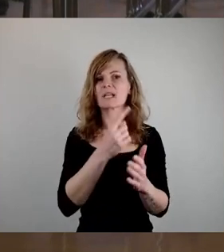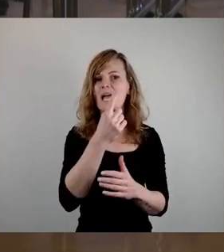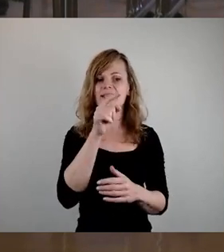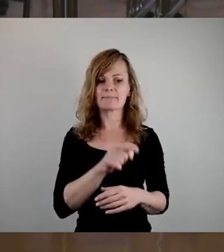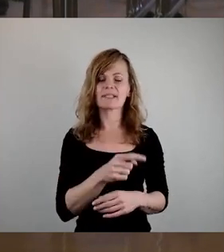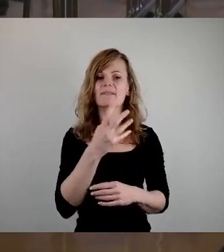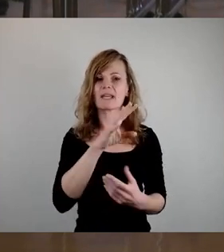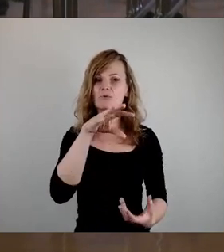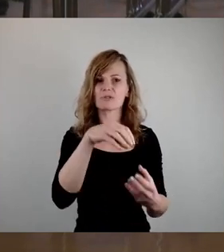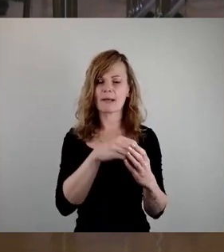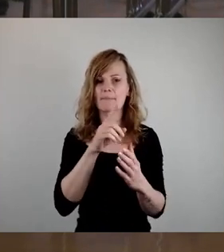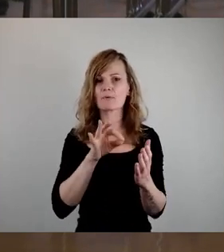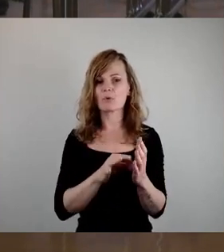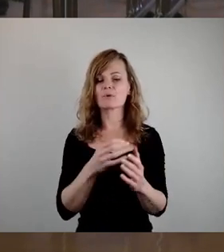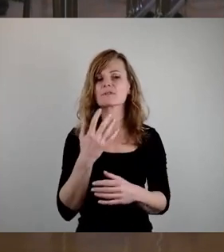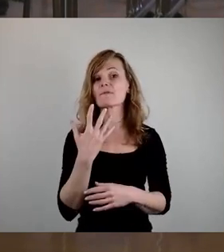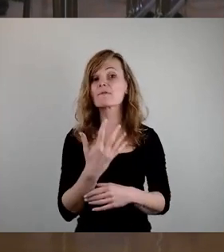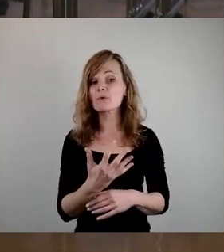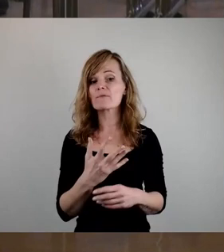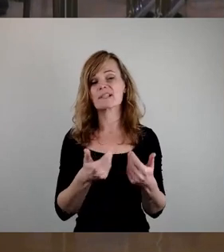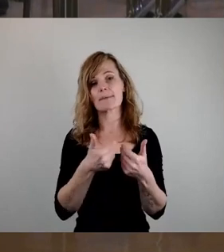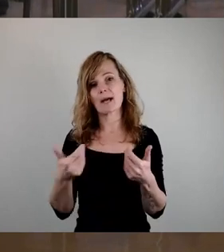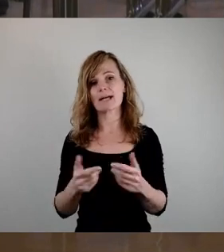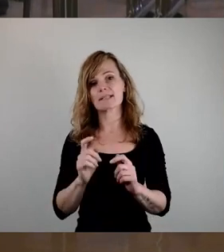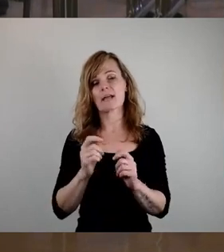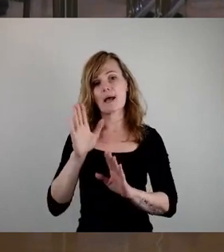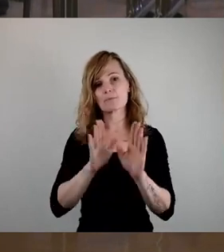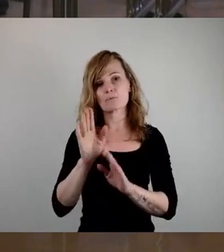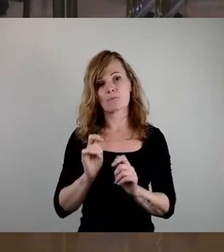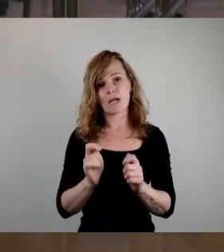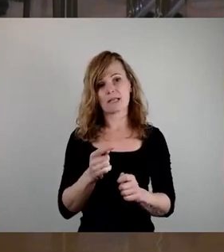zusammen und den Punkt 5 separat zur Abstimmung beantragen. Danke.